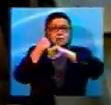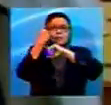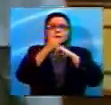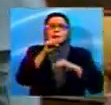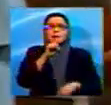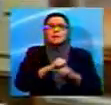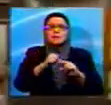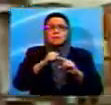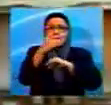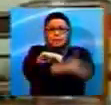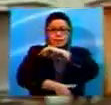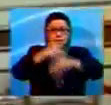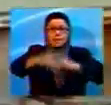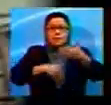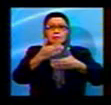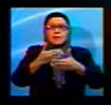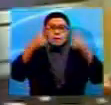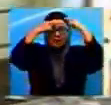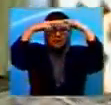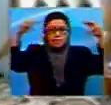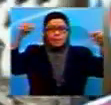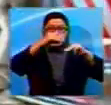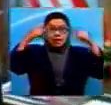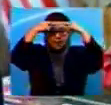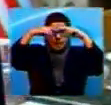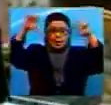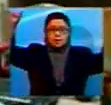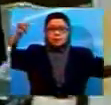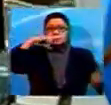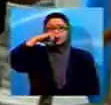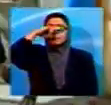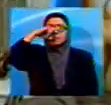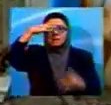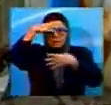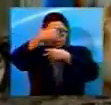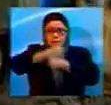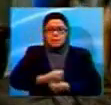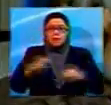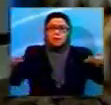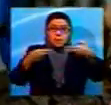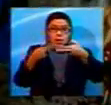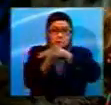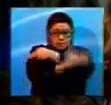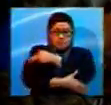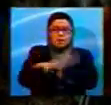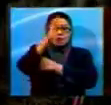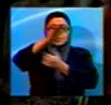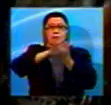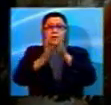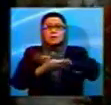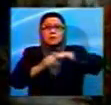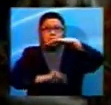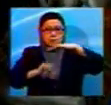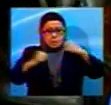Kazakhstan Nor Sultan Nazar bayev yakin hubungan akrab antara kedua-dua negara akan menyediakan satu asas yang Kukuh bagi